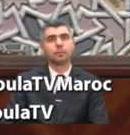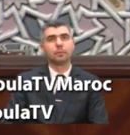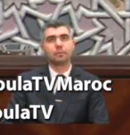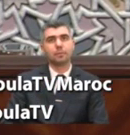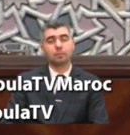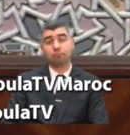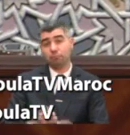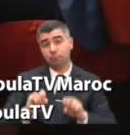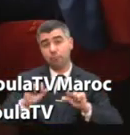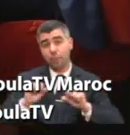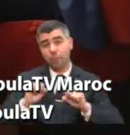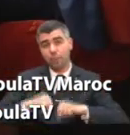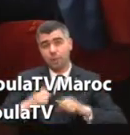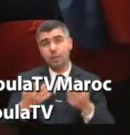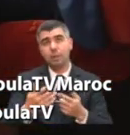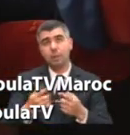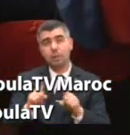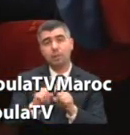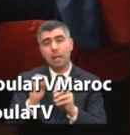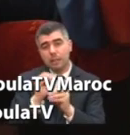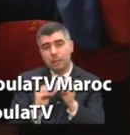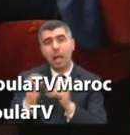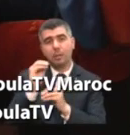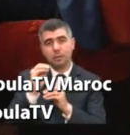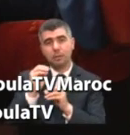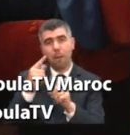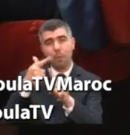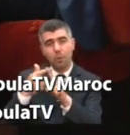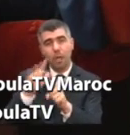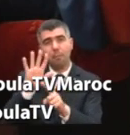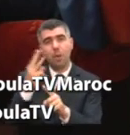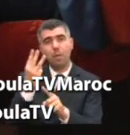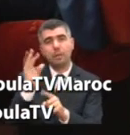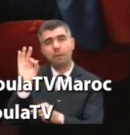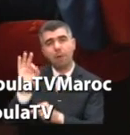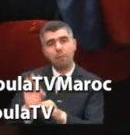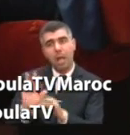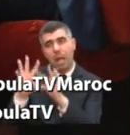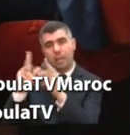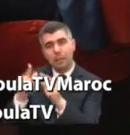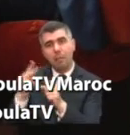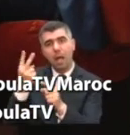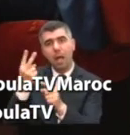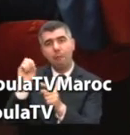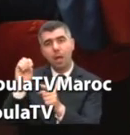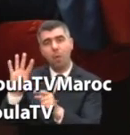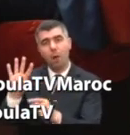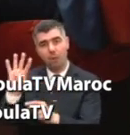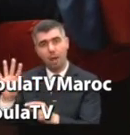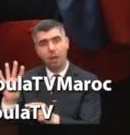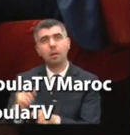طبعا كاين واحد زيادة ديال 35% حسب الإحصاء ديال 2004 والإحصاء